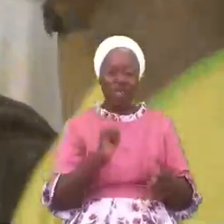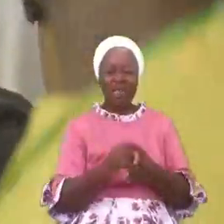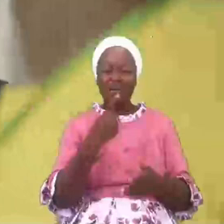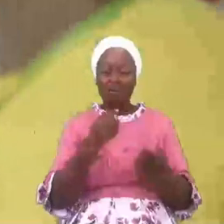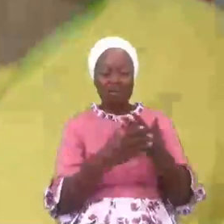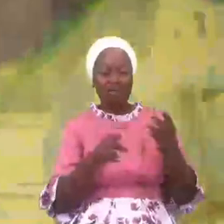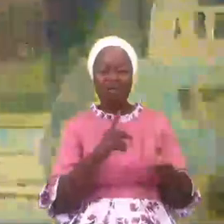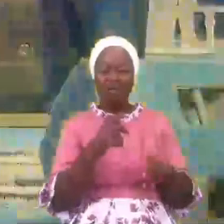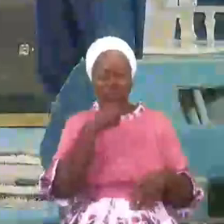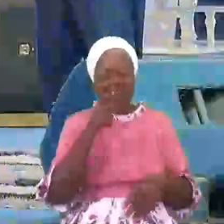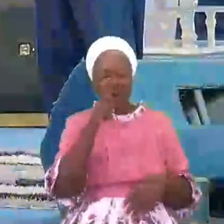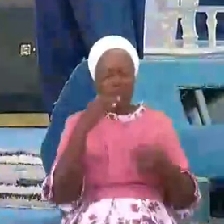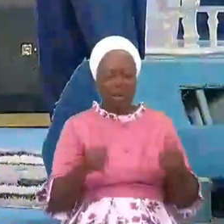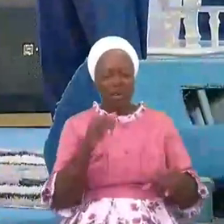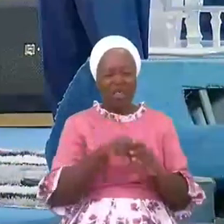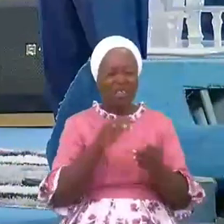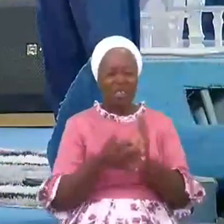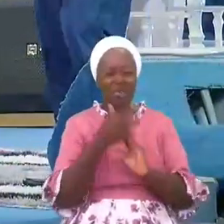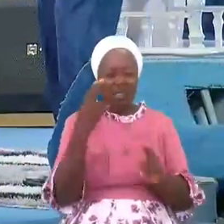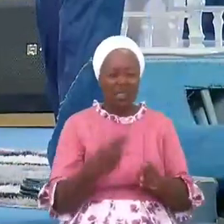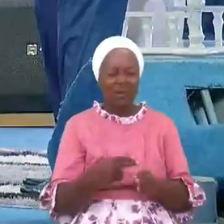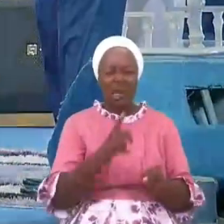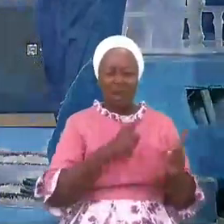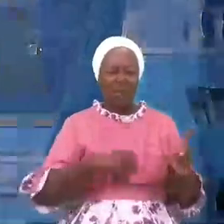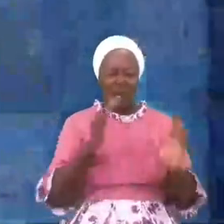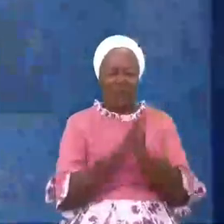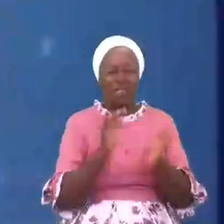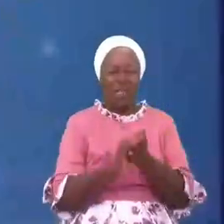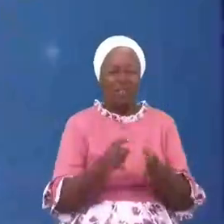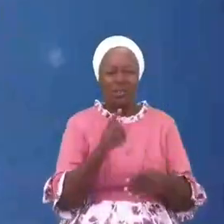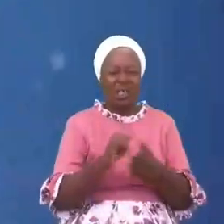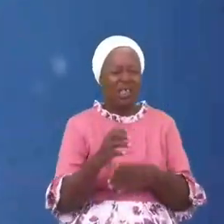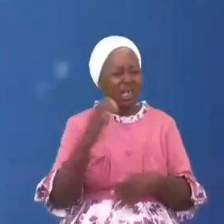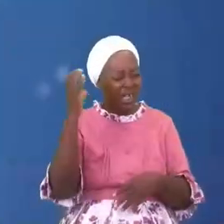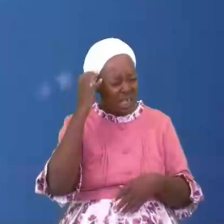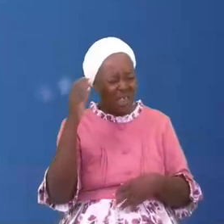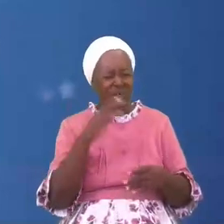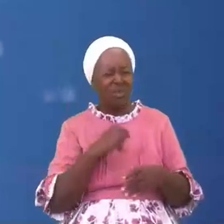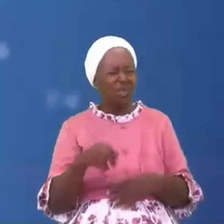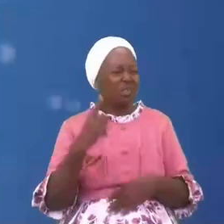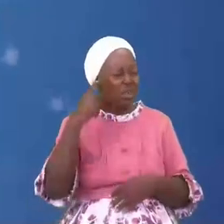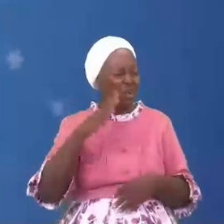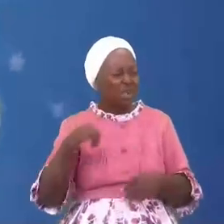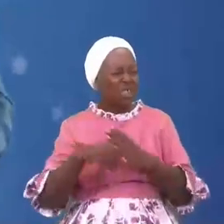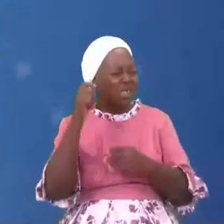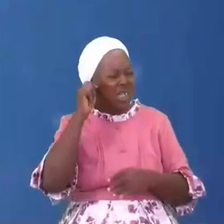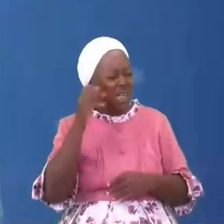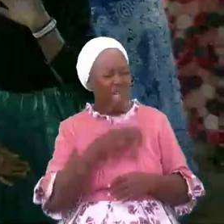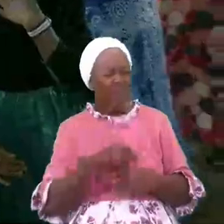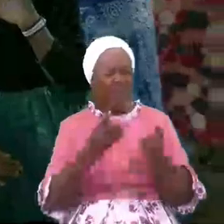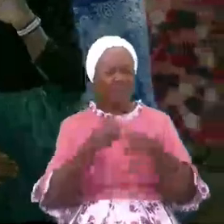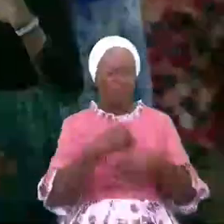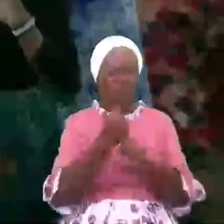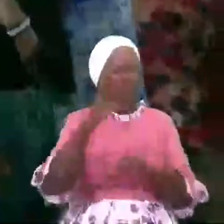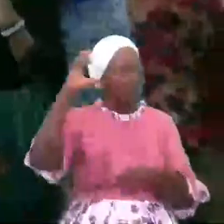demande, sois desséché maintenant. Seigneur, je prie, ceux qui entendent ces bruits terribles dans leurs oreilles, pour